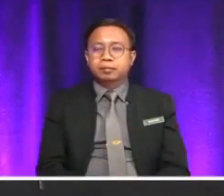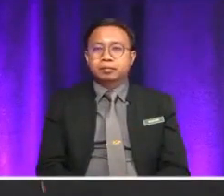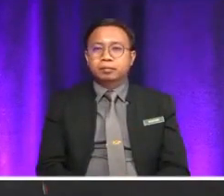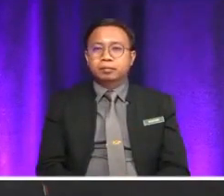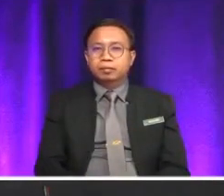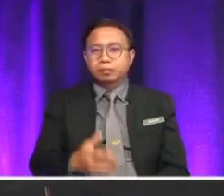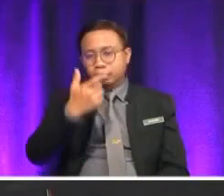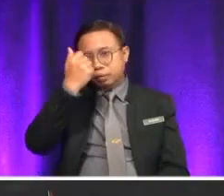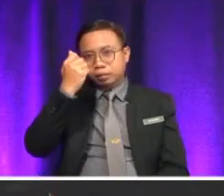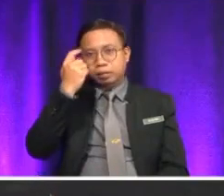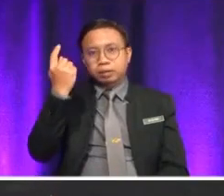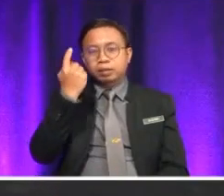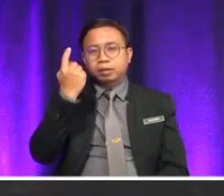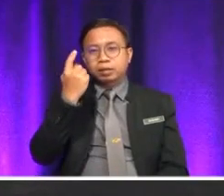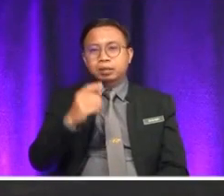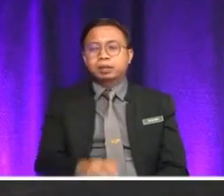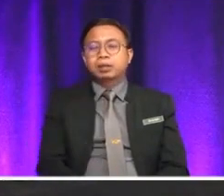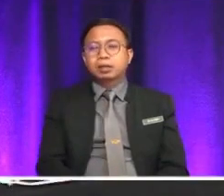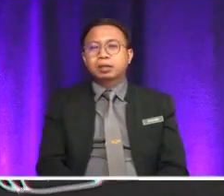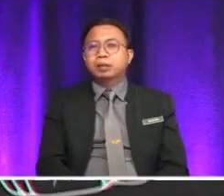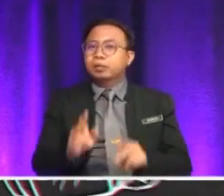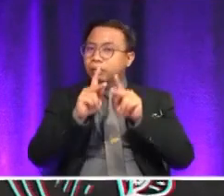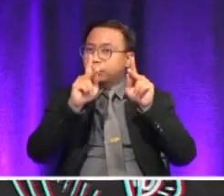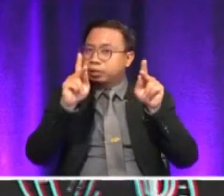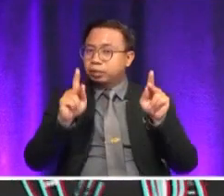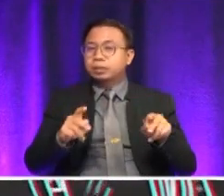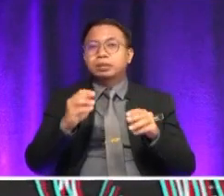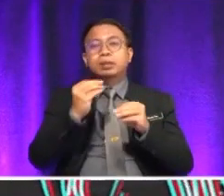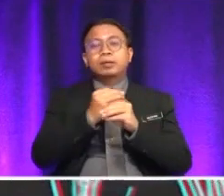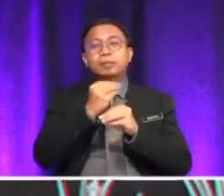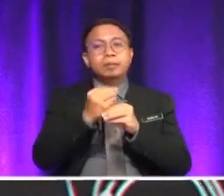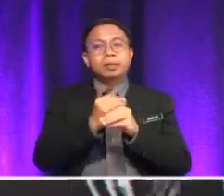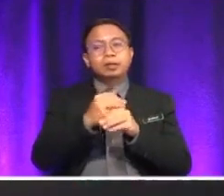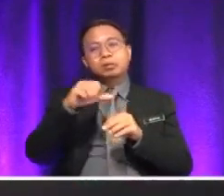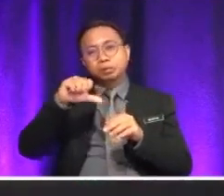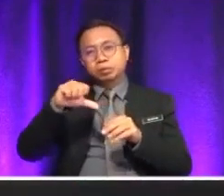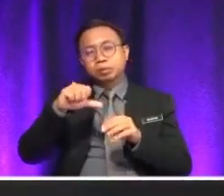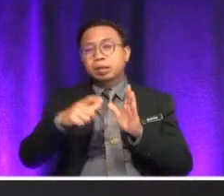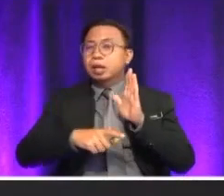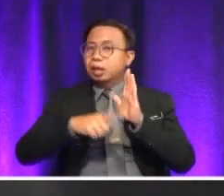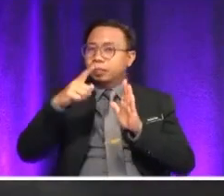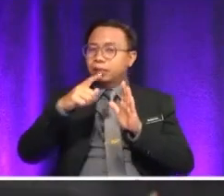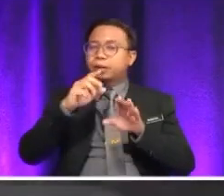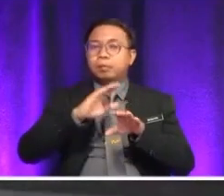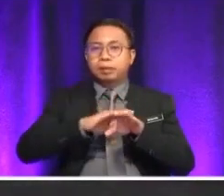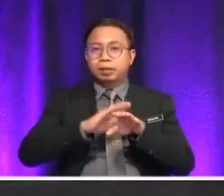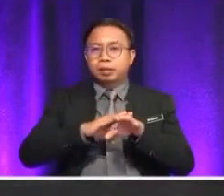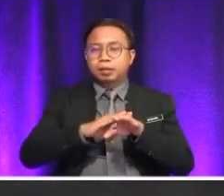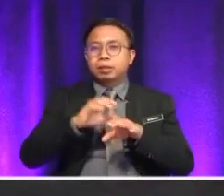Sebab selalu presentment saya fail. Okey, ini lebih kepada